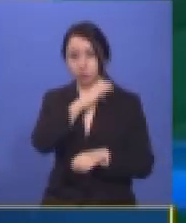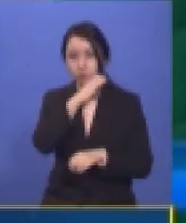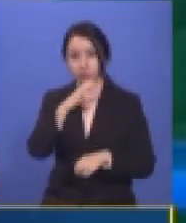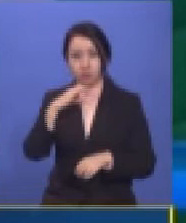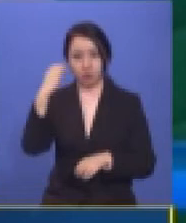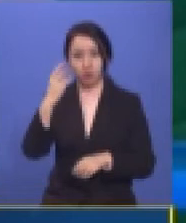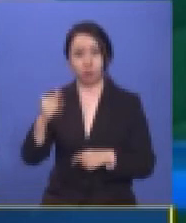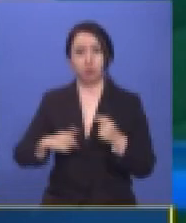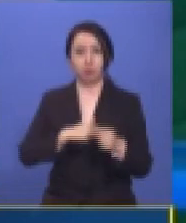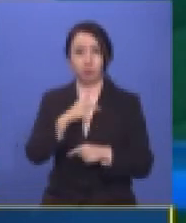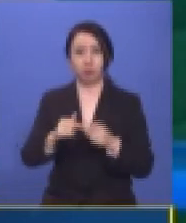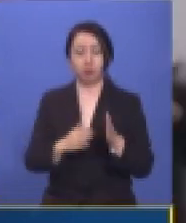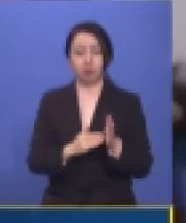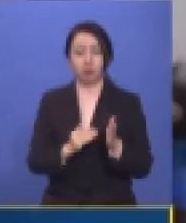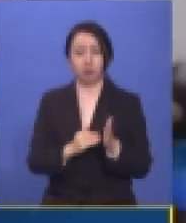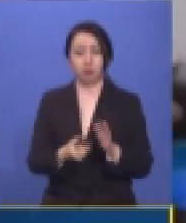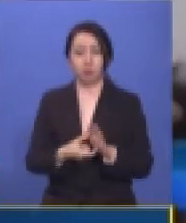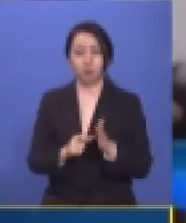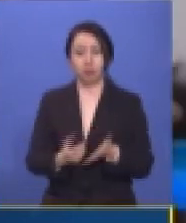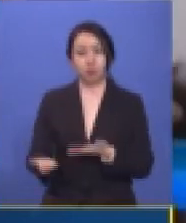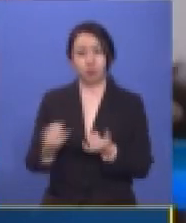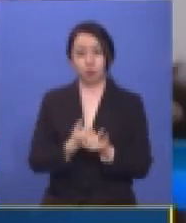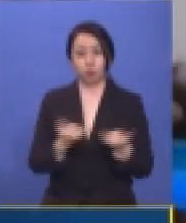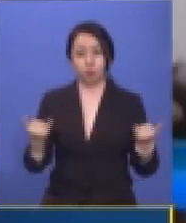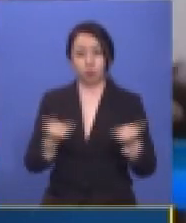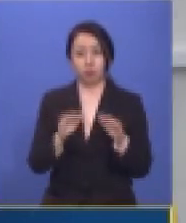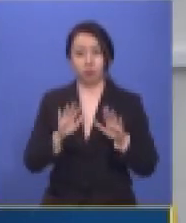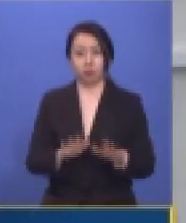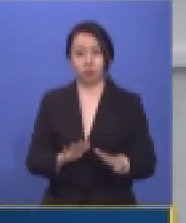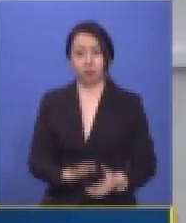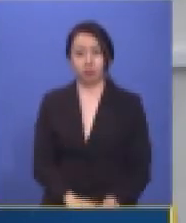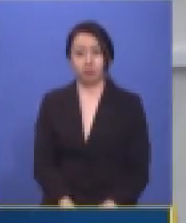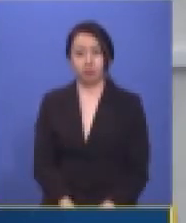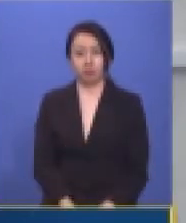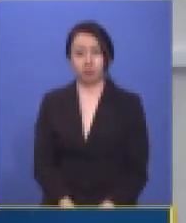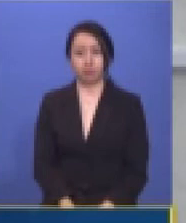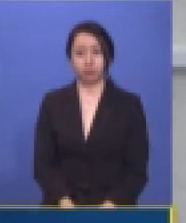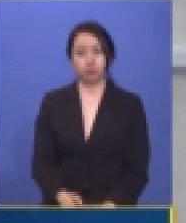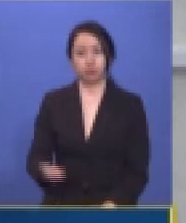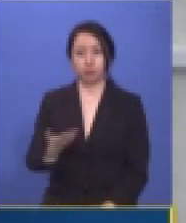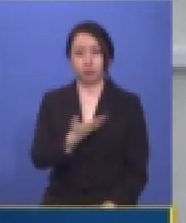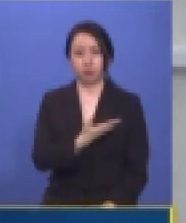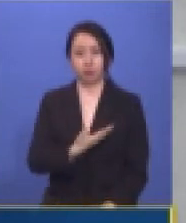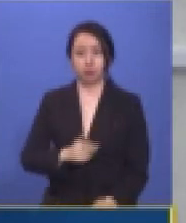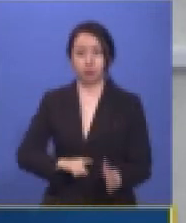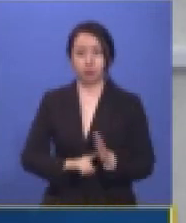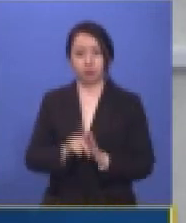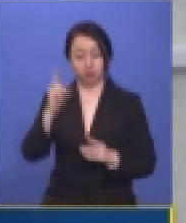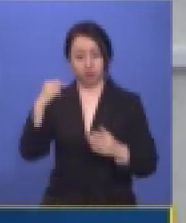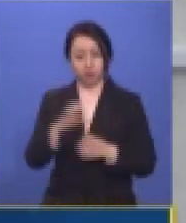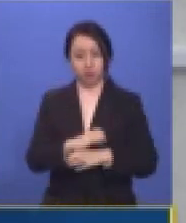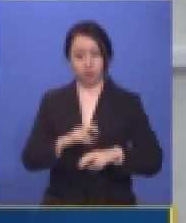североказахстанским бизнесменам вызвать менеджера в офис и получить услуги на месте. Упрощены процедуры выдачи технического